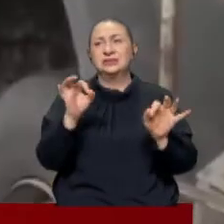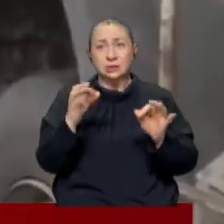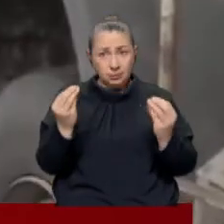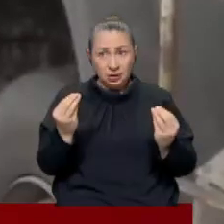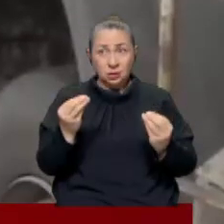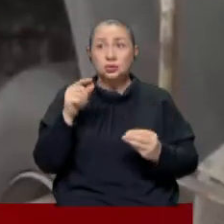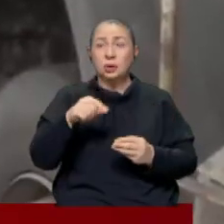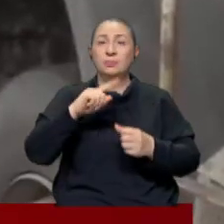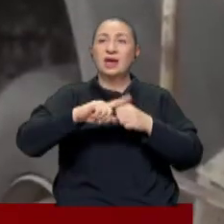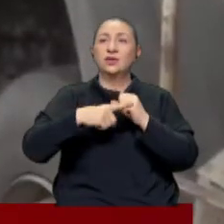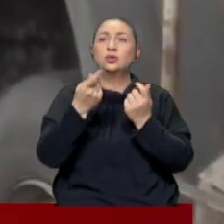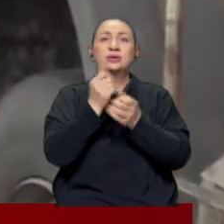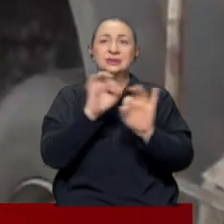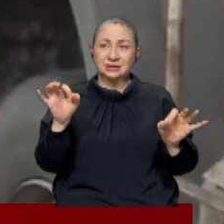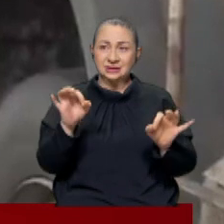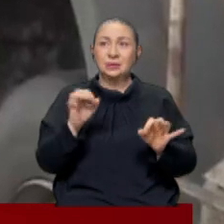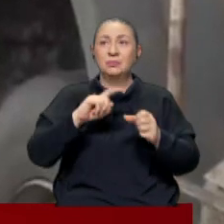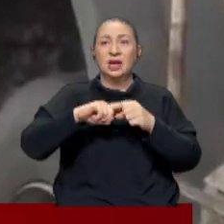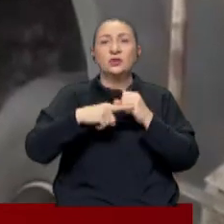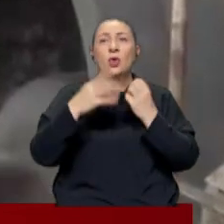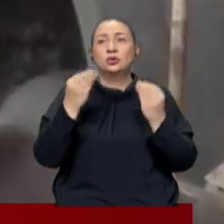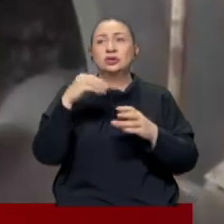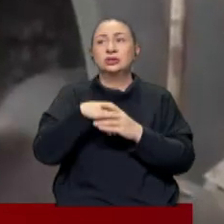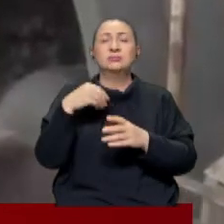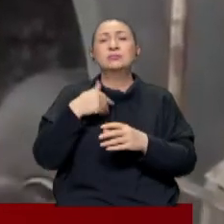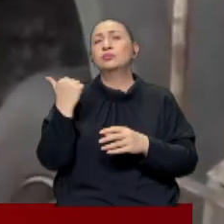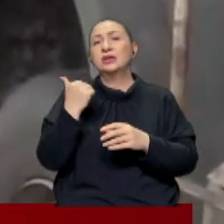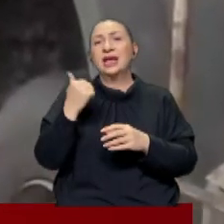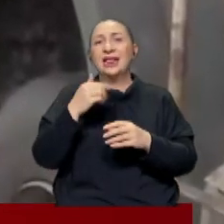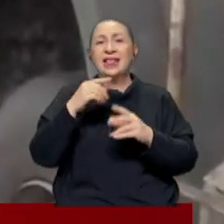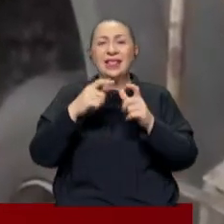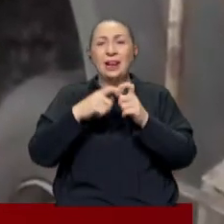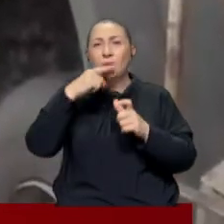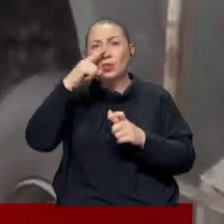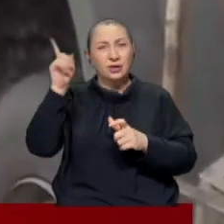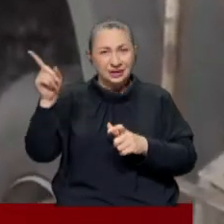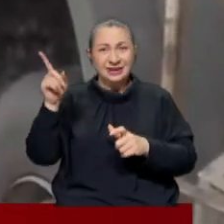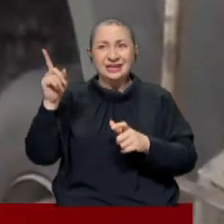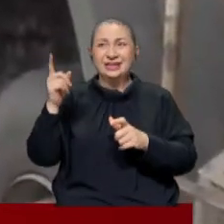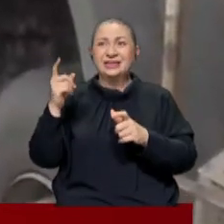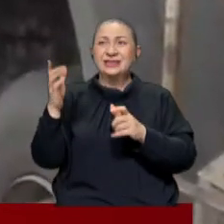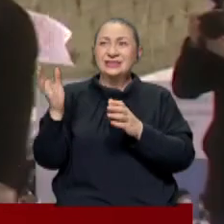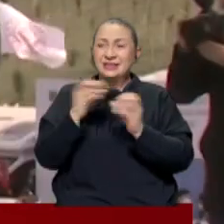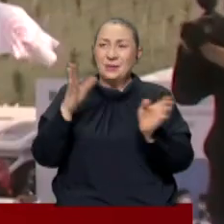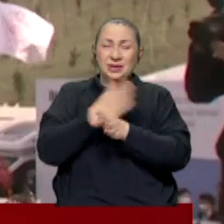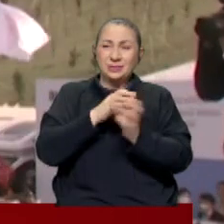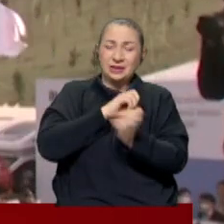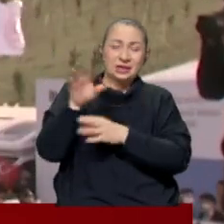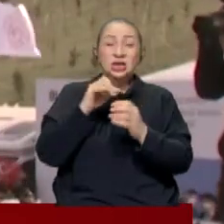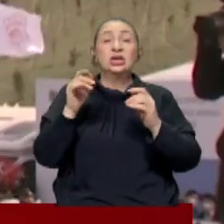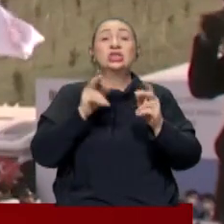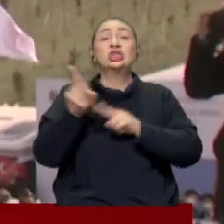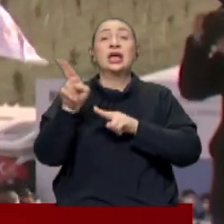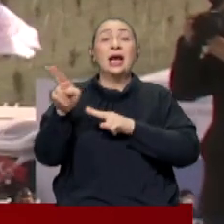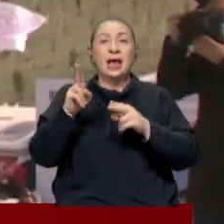mi? Şu an bir hafta ücretsiz. Bir hafta olduğu için bizim bu tarafta Gelibolu'da santralımız var. Buraya malzeme çekiyoruz şu an. Çanakkale Köprüsü